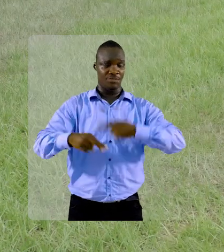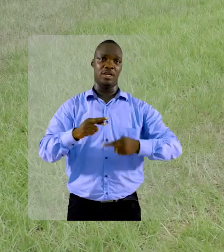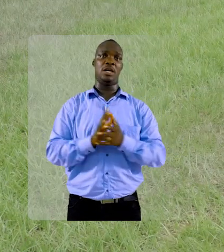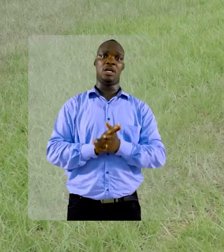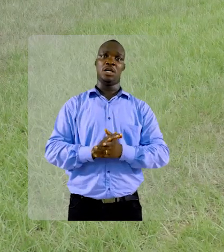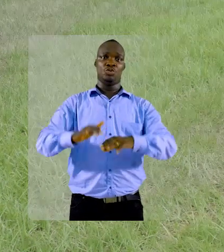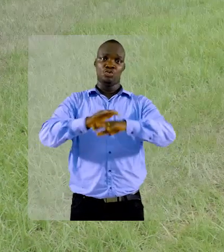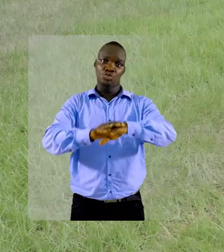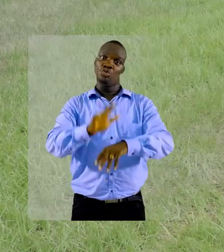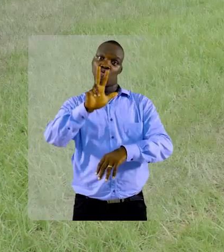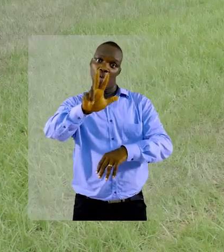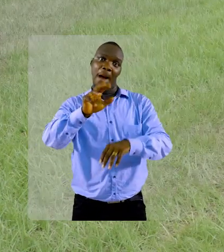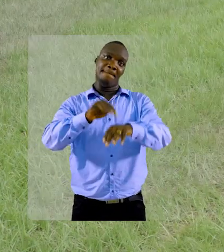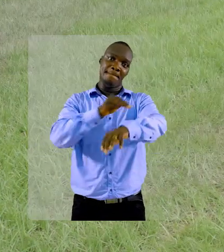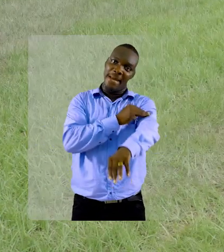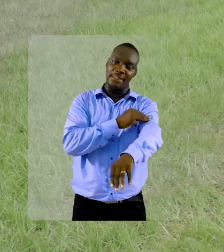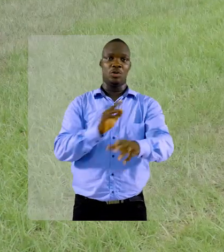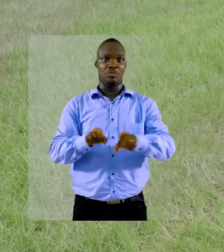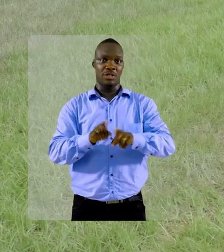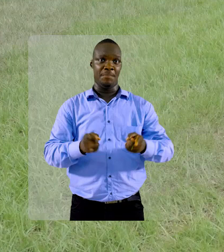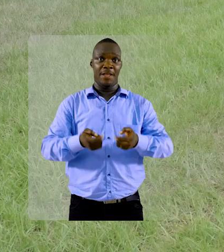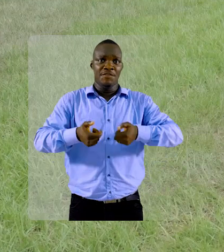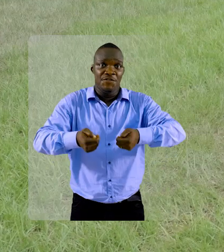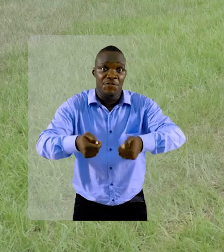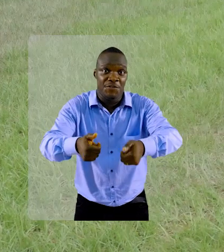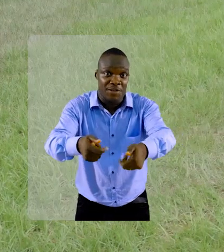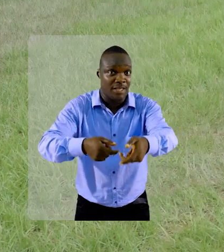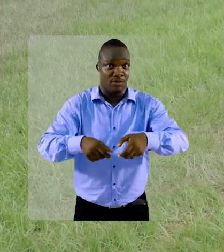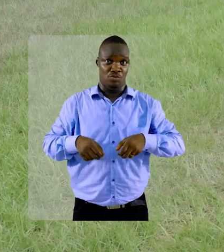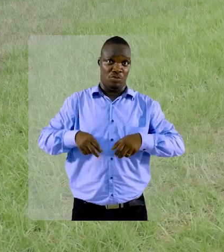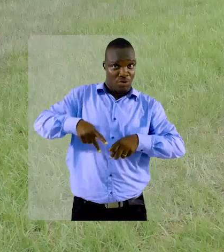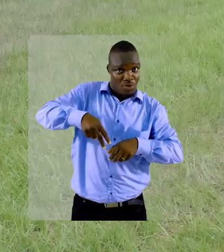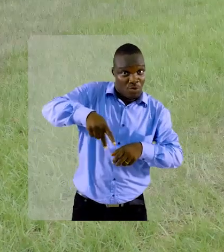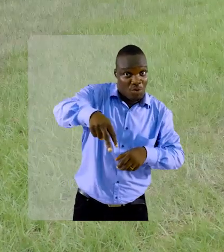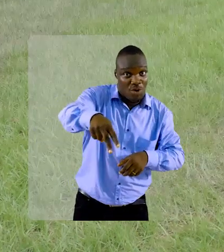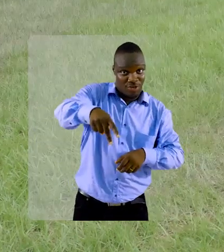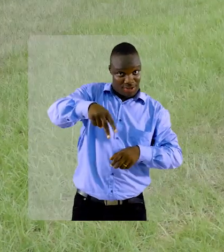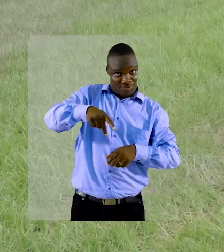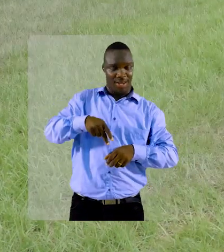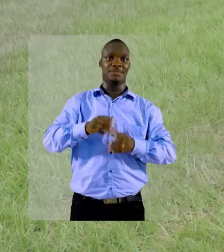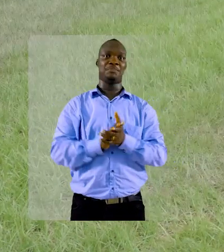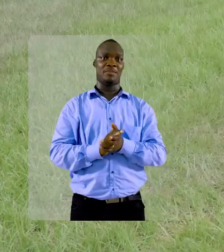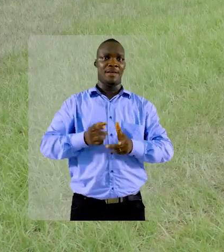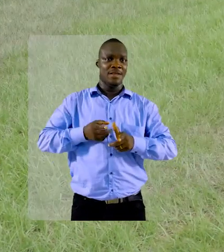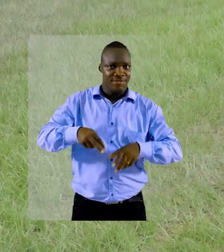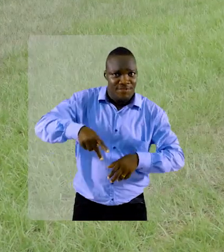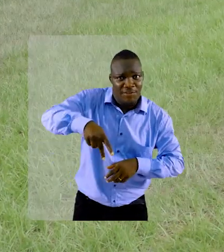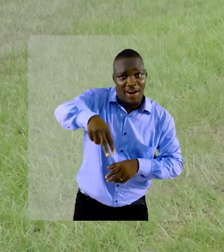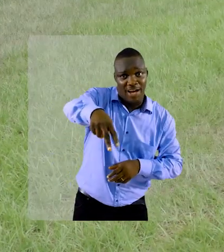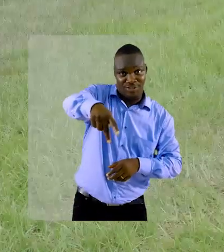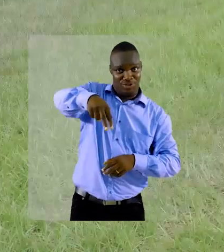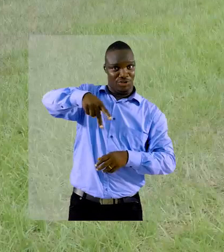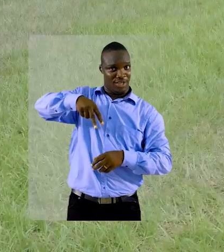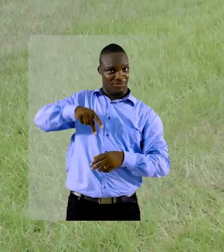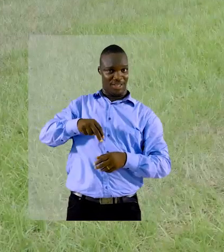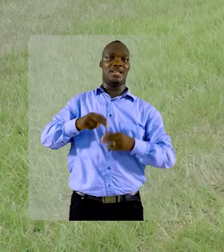vous revenez à reculons. Allez, top, c'est parti. Voilà, et vous revenez tout doucement. Allez, top, on accélère.